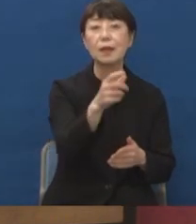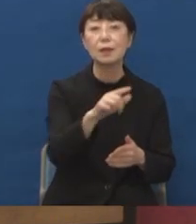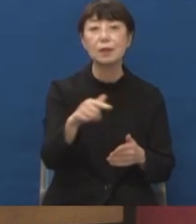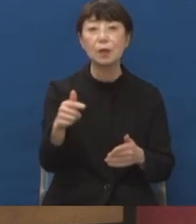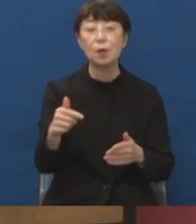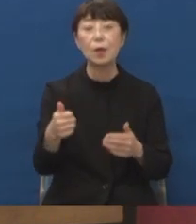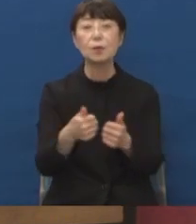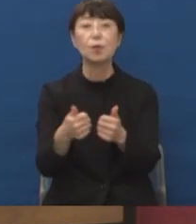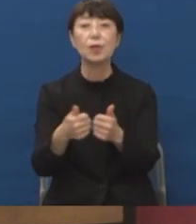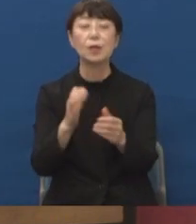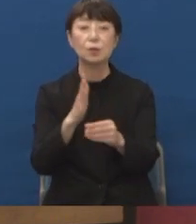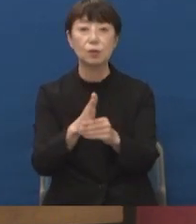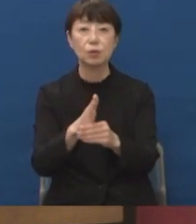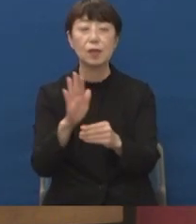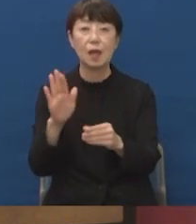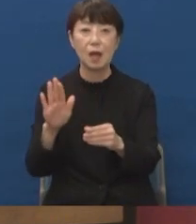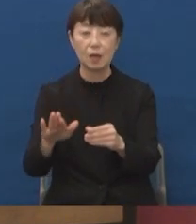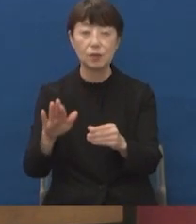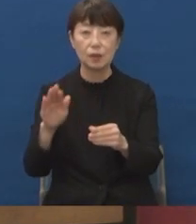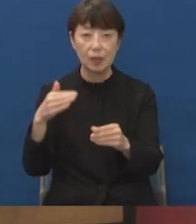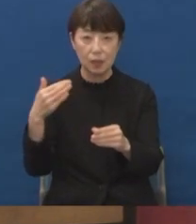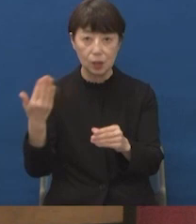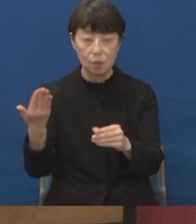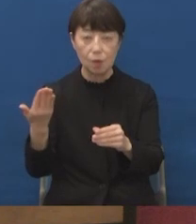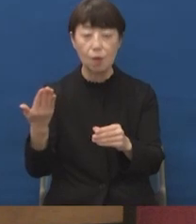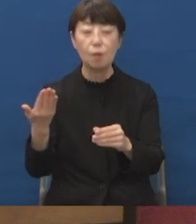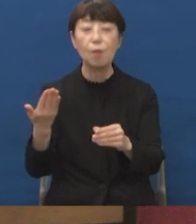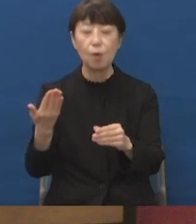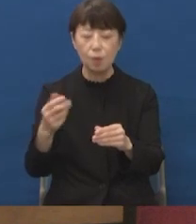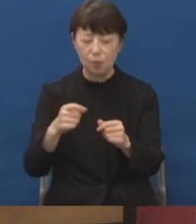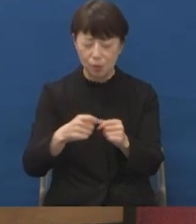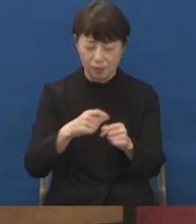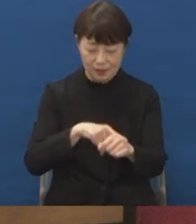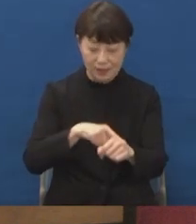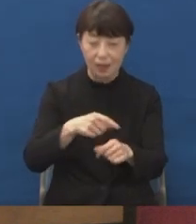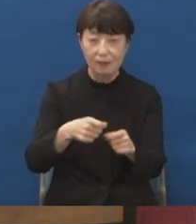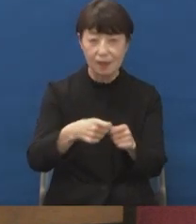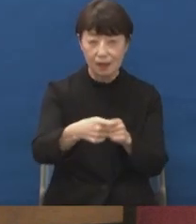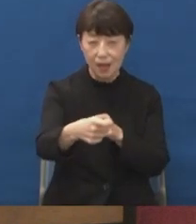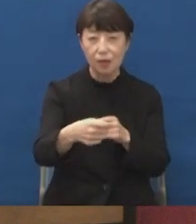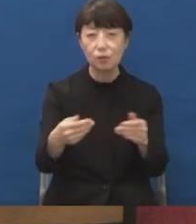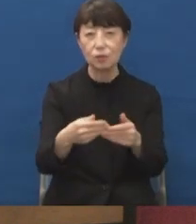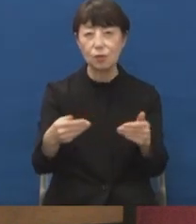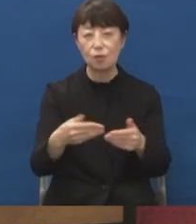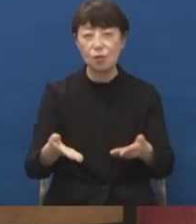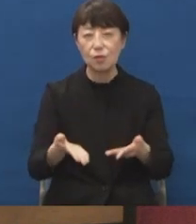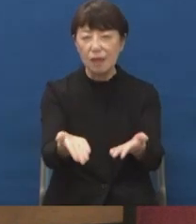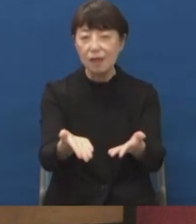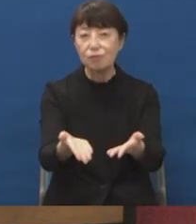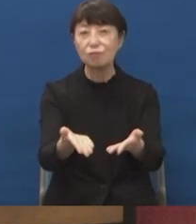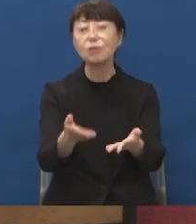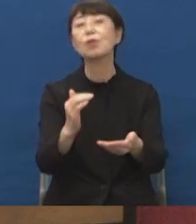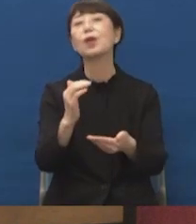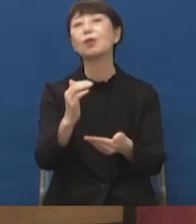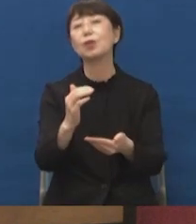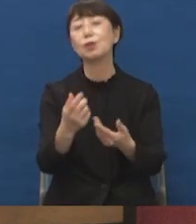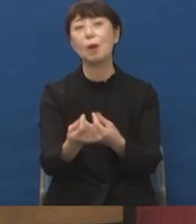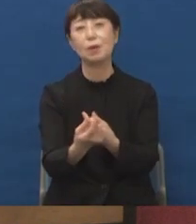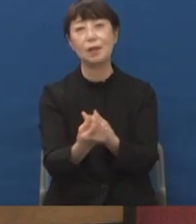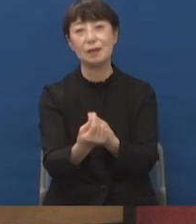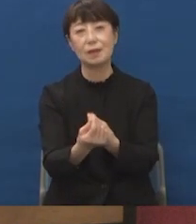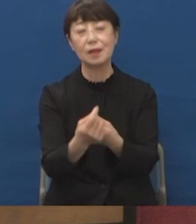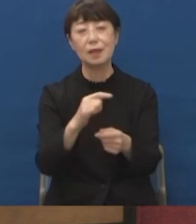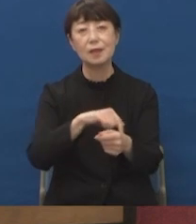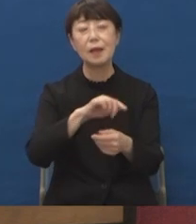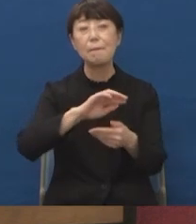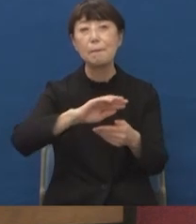されていますが、教員を野放図な長時間労働で働かせることに変わりはなく、時間外手当の不払い